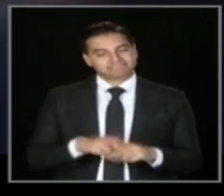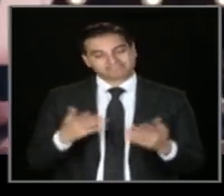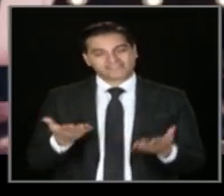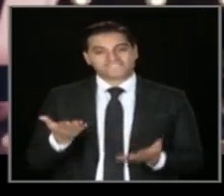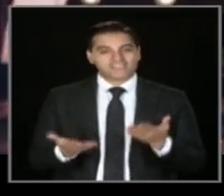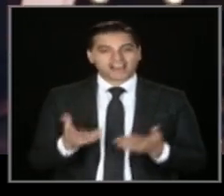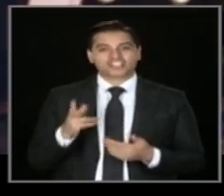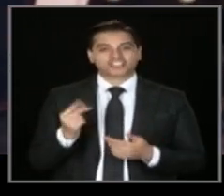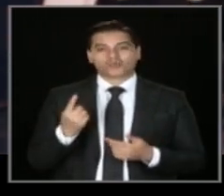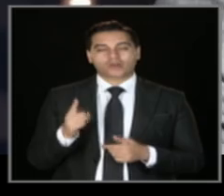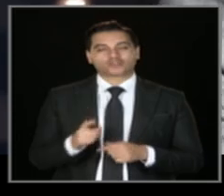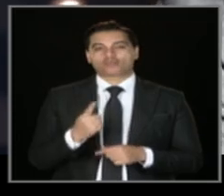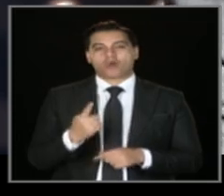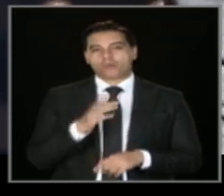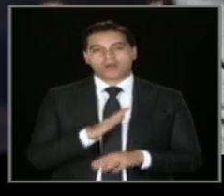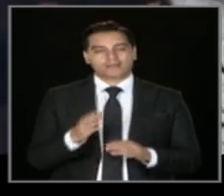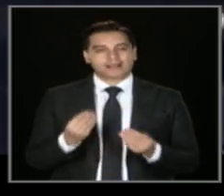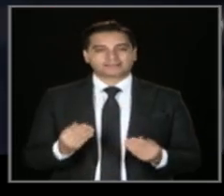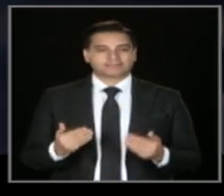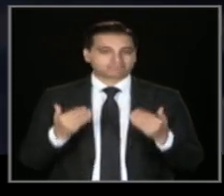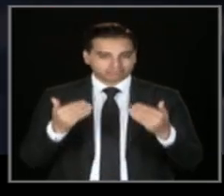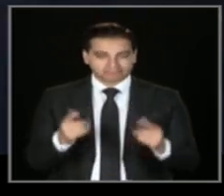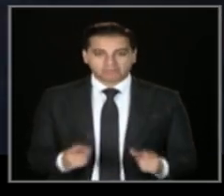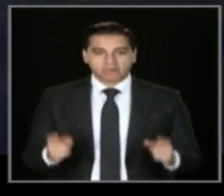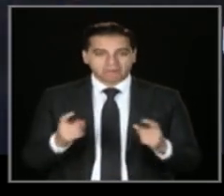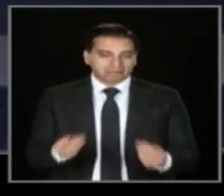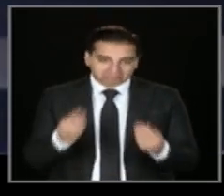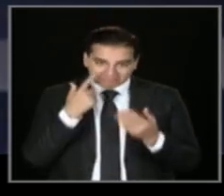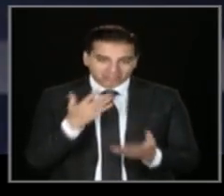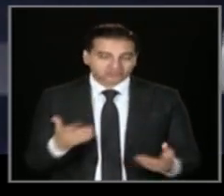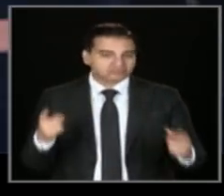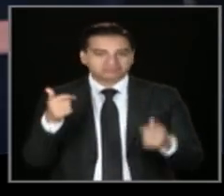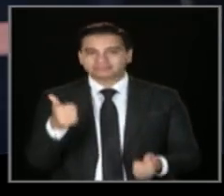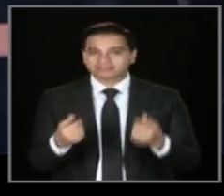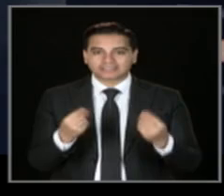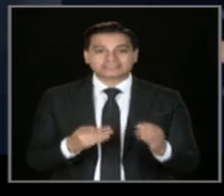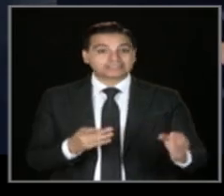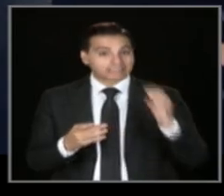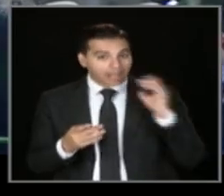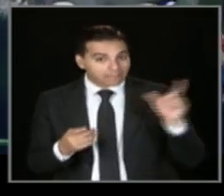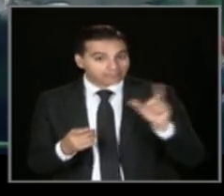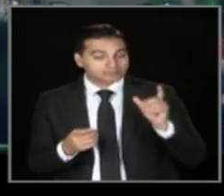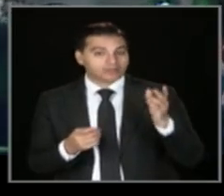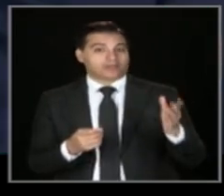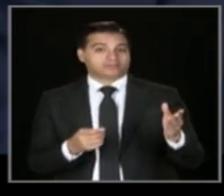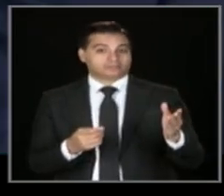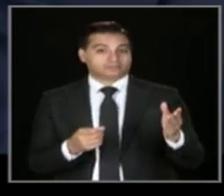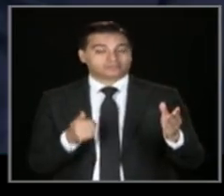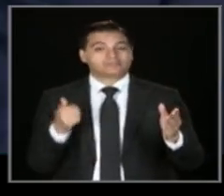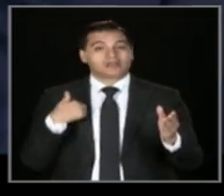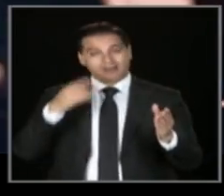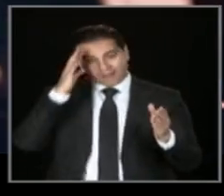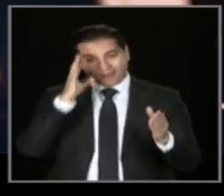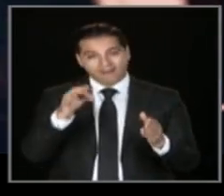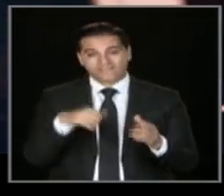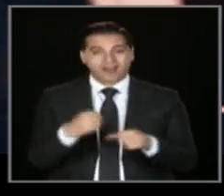الفرق 20 نقطة يعني فرق سؤال، فلسه المباراة في الملعب. إجابة صحيحة. احنا فرقنا